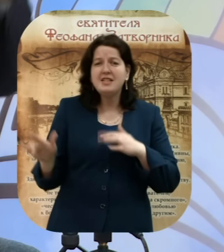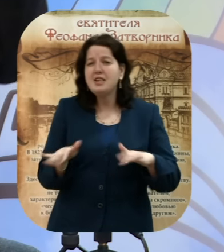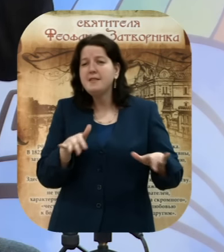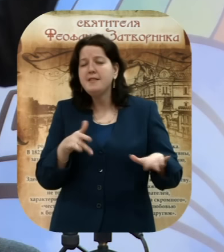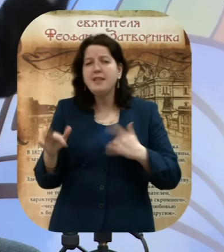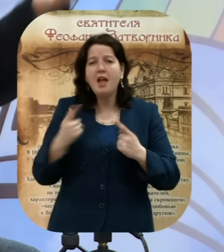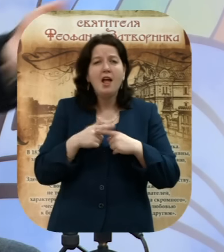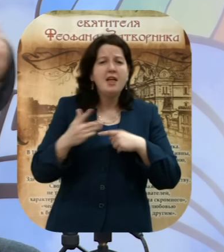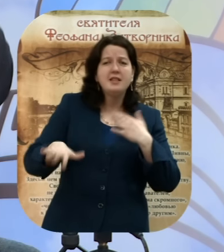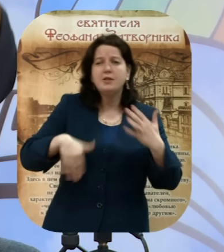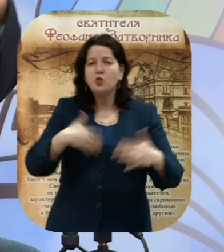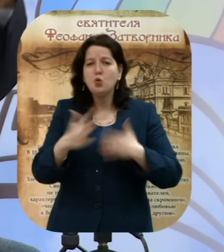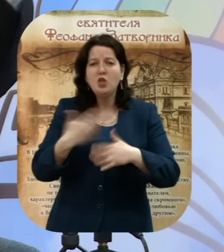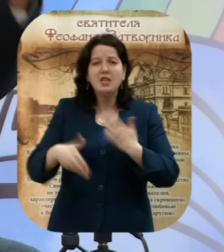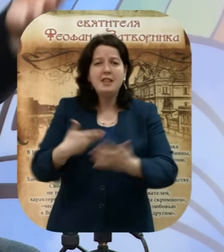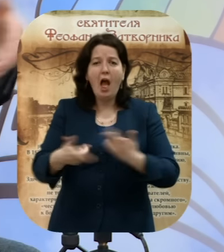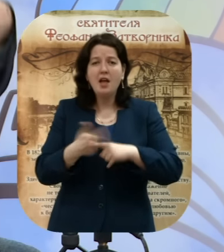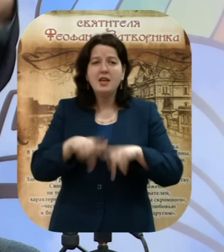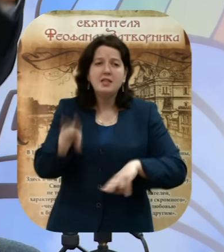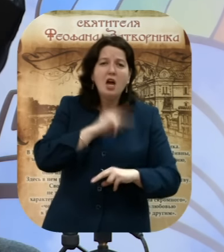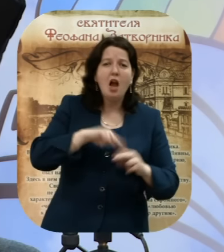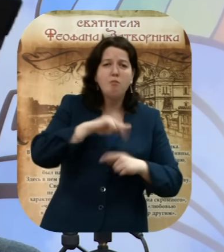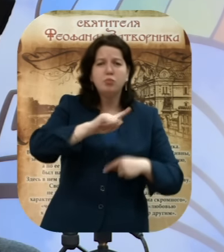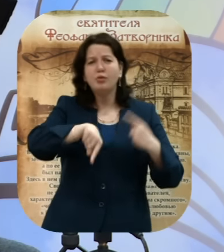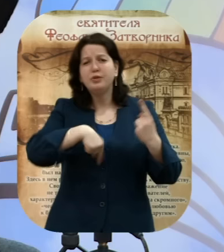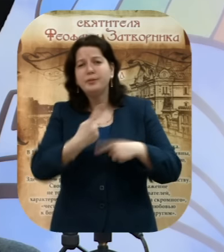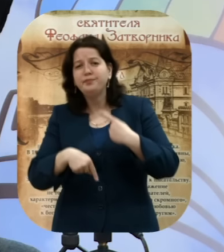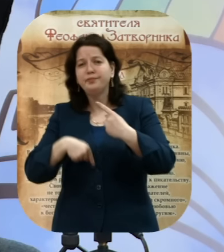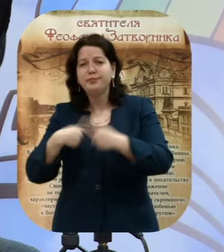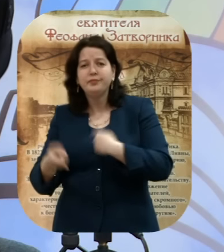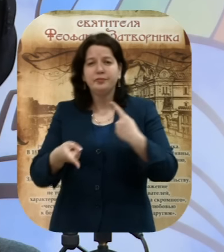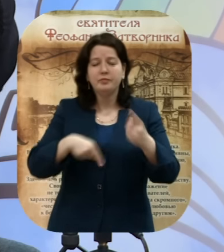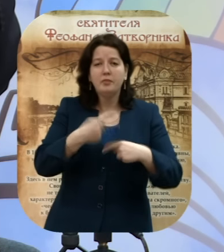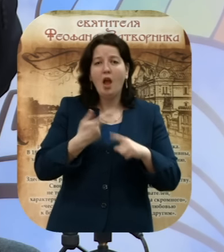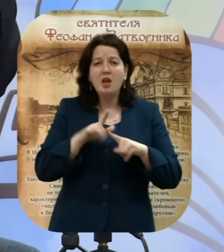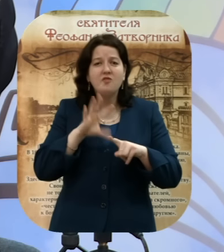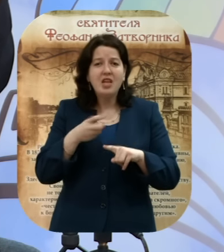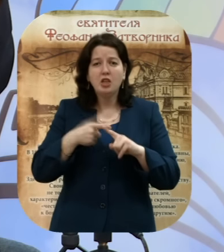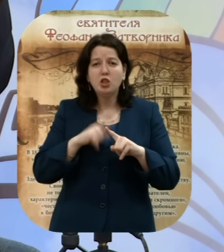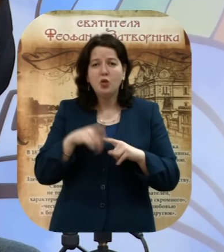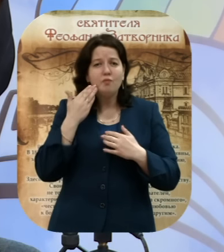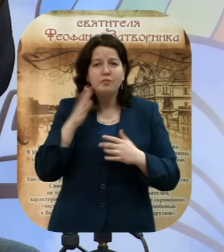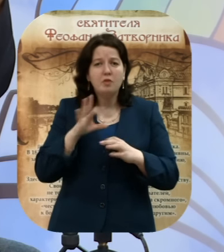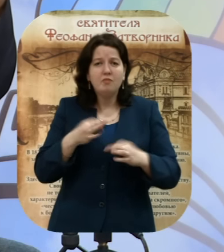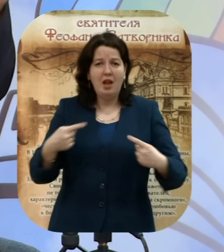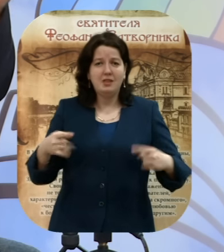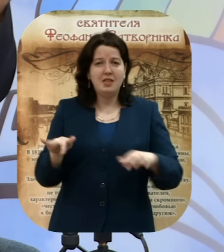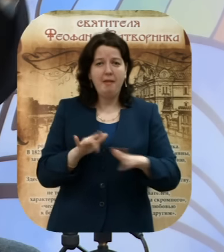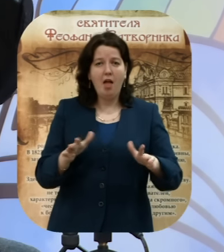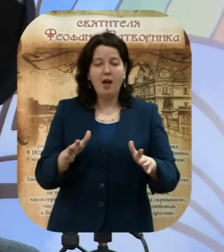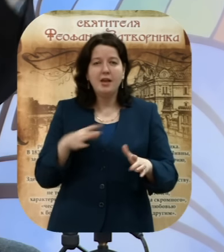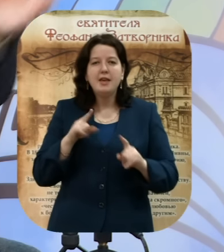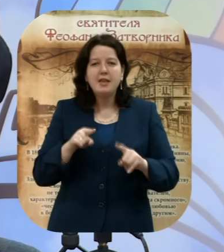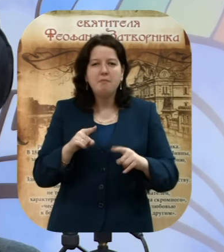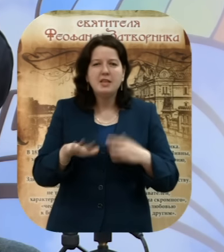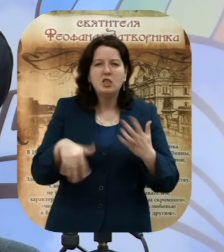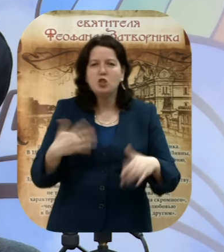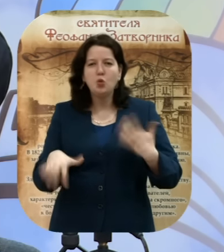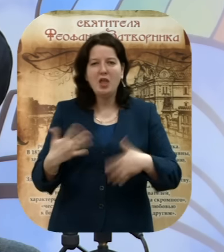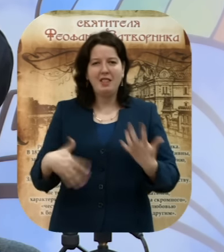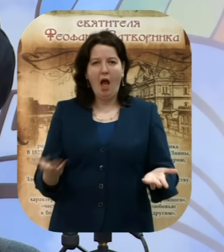это непрерывная суета. Это работа, это всякие, я не знаю, чего только нет. Да, именно суета,